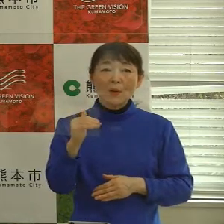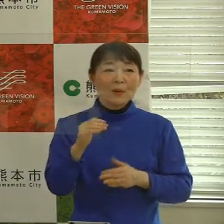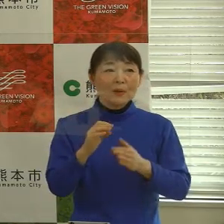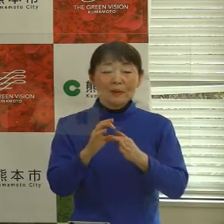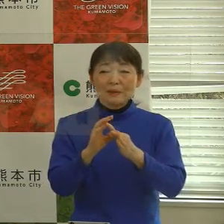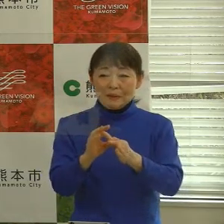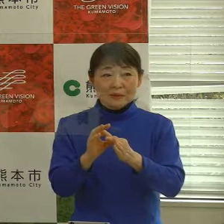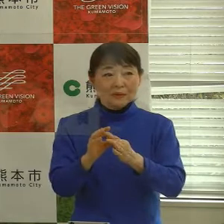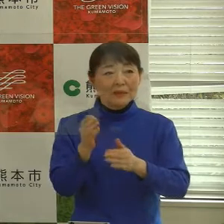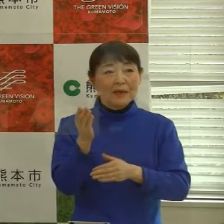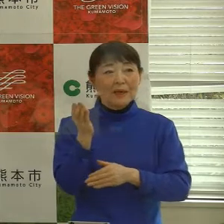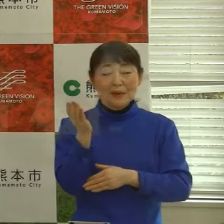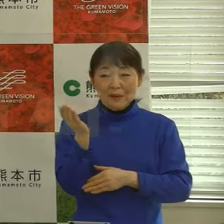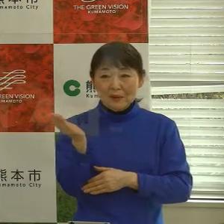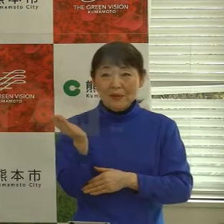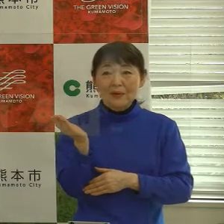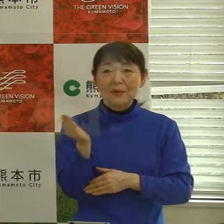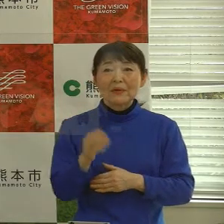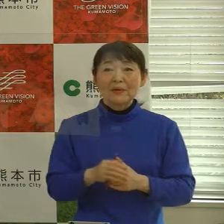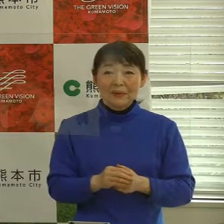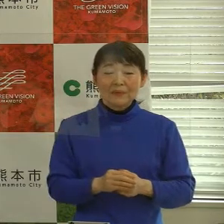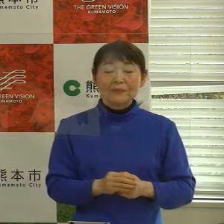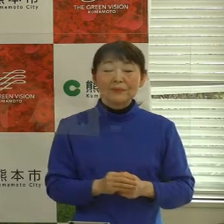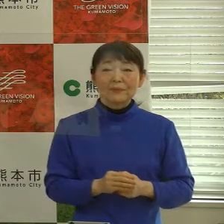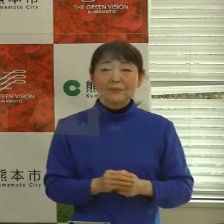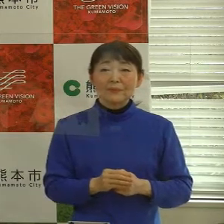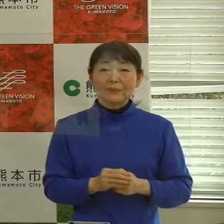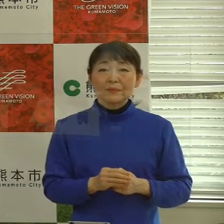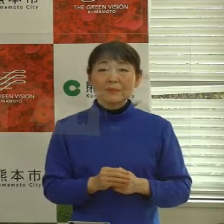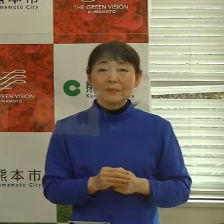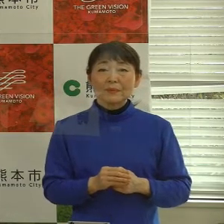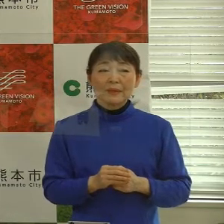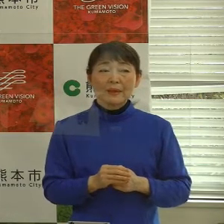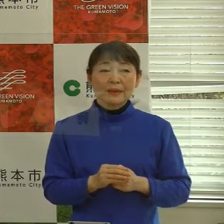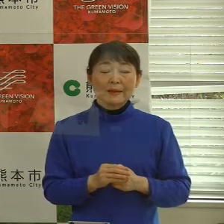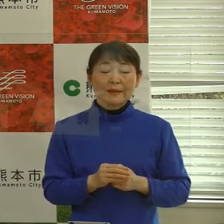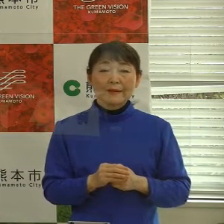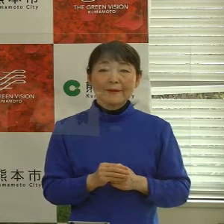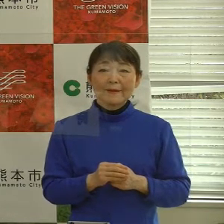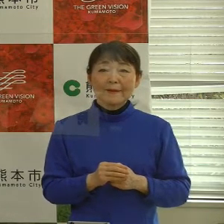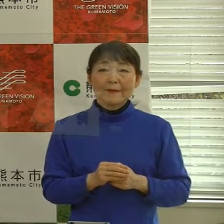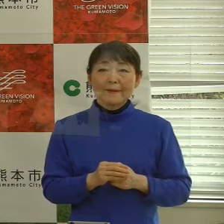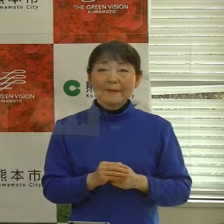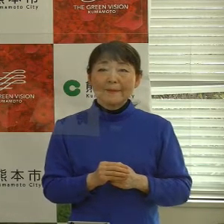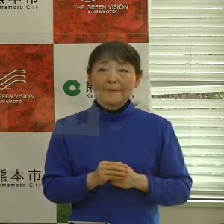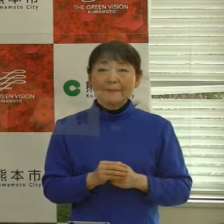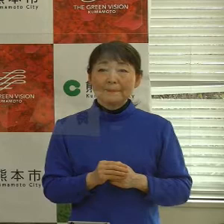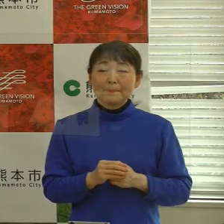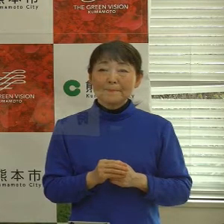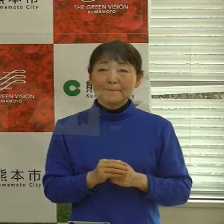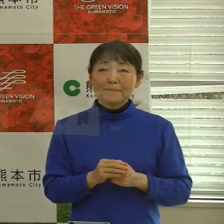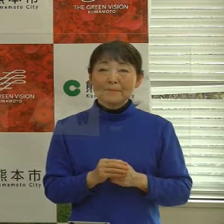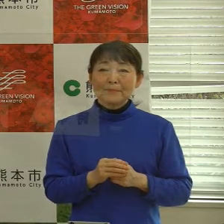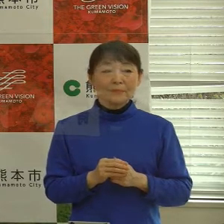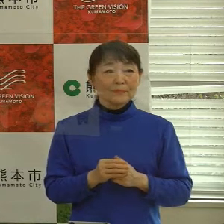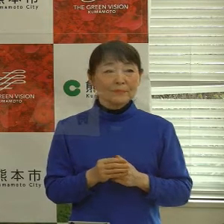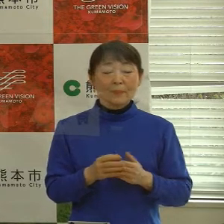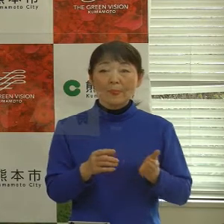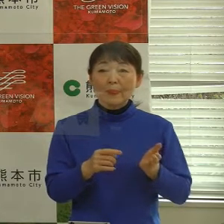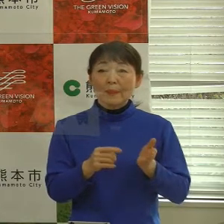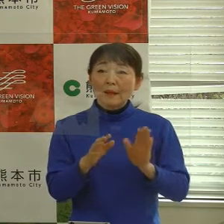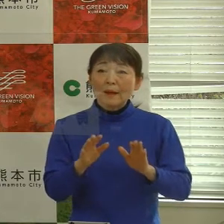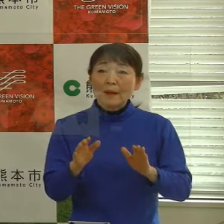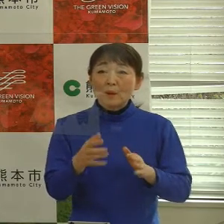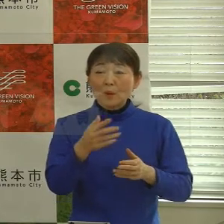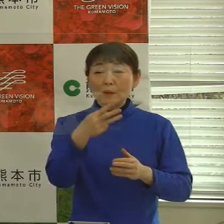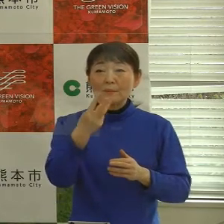ゆりかごについて、にも関連するんですけれども、出自主権利、今回、まあ、クローズアップされてますけれども、これ